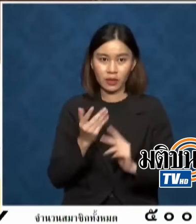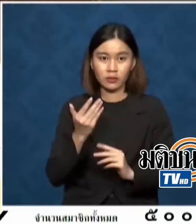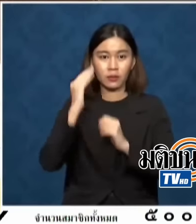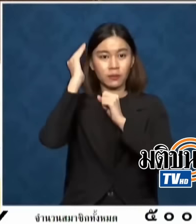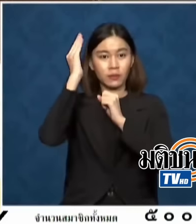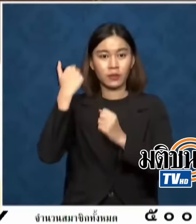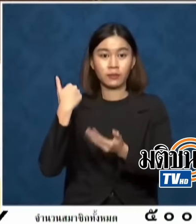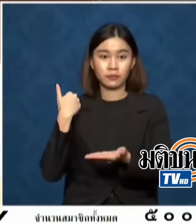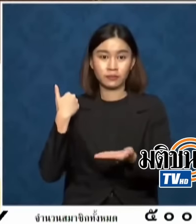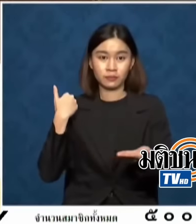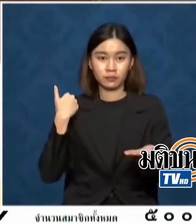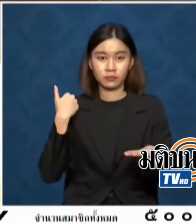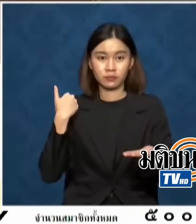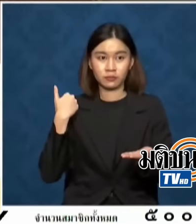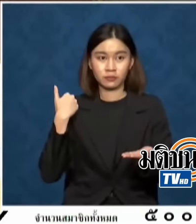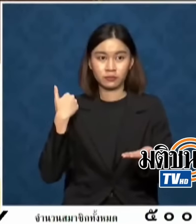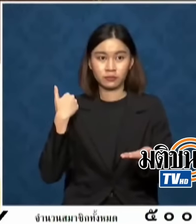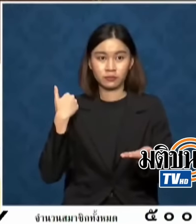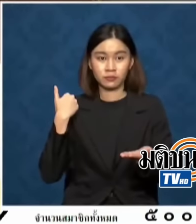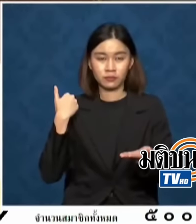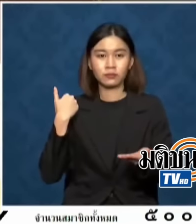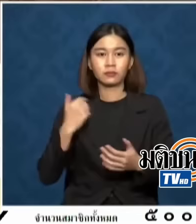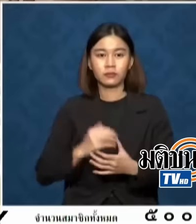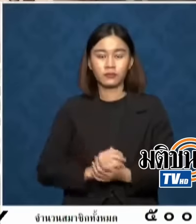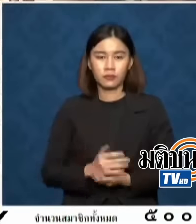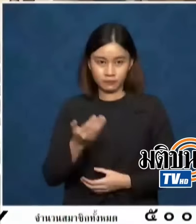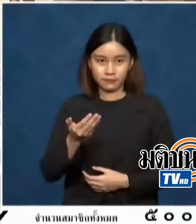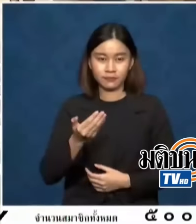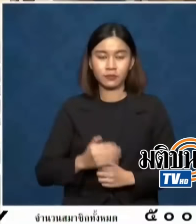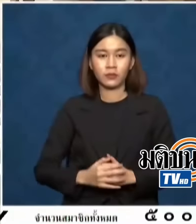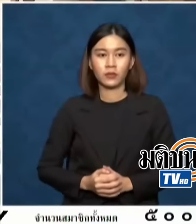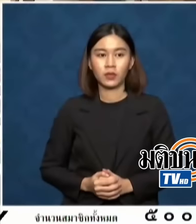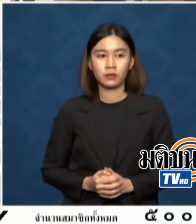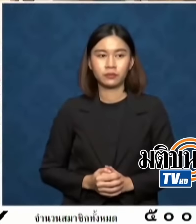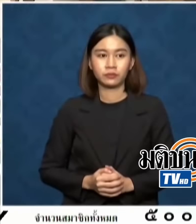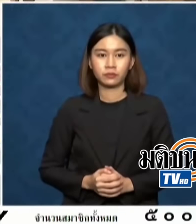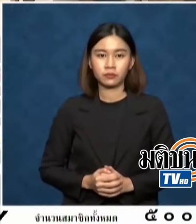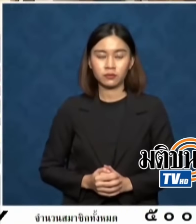ภิปรายไหมครับ มีค่ะ เชิญครับ